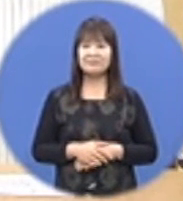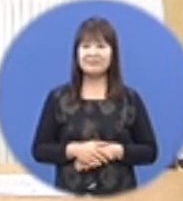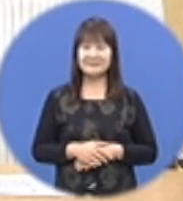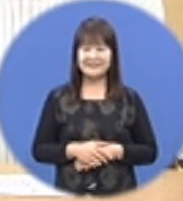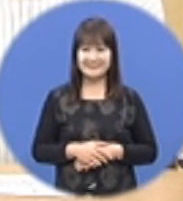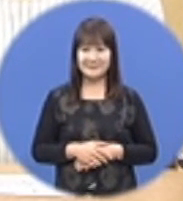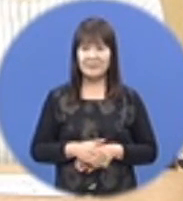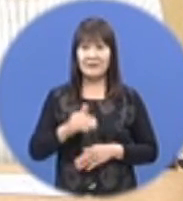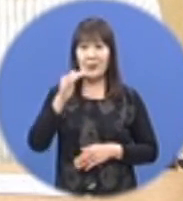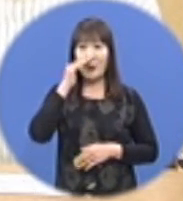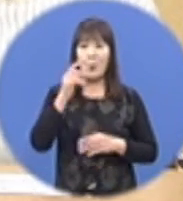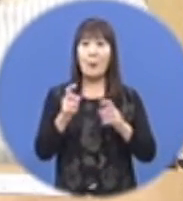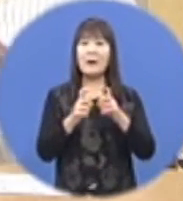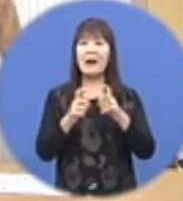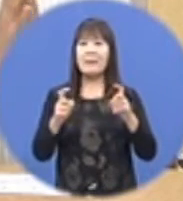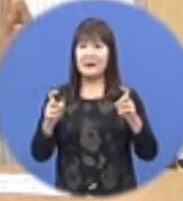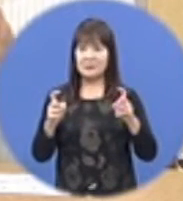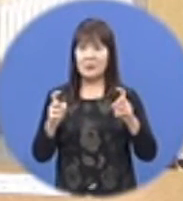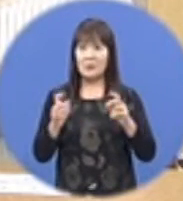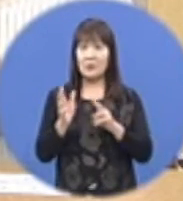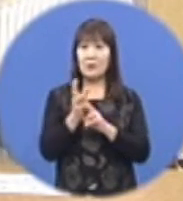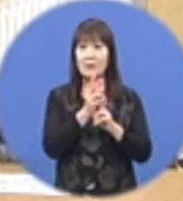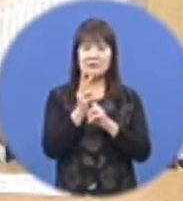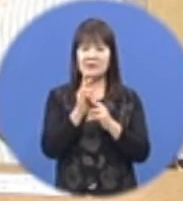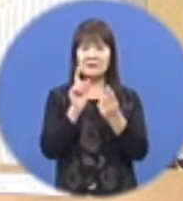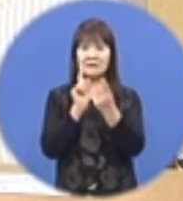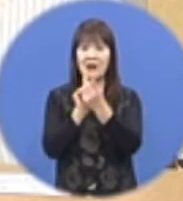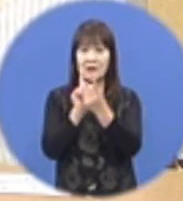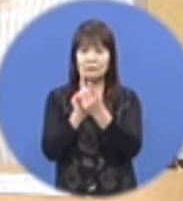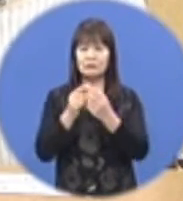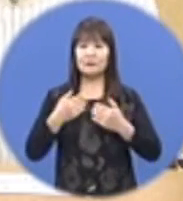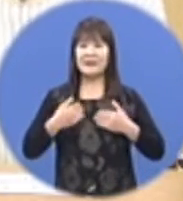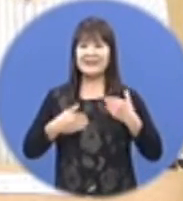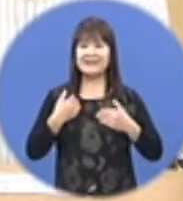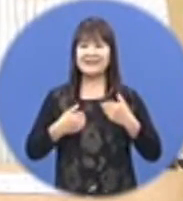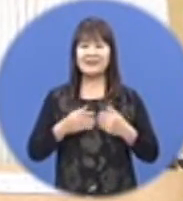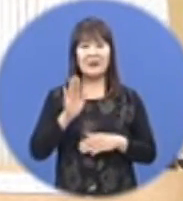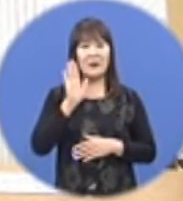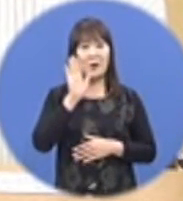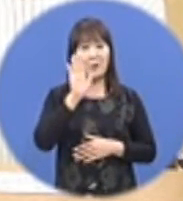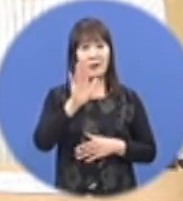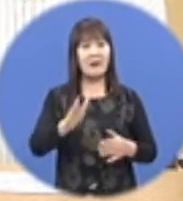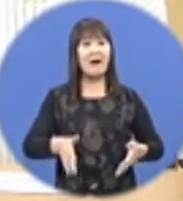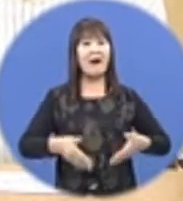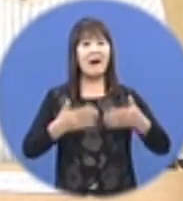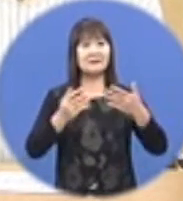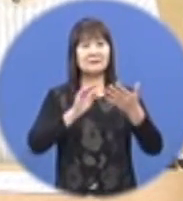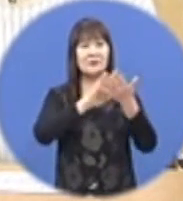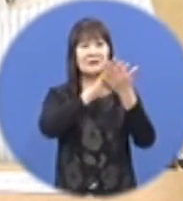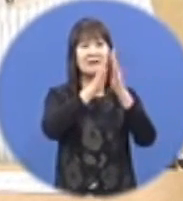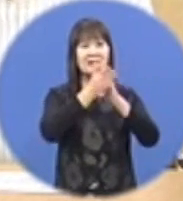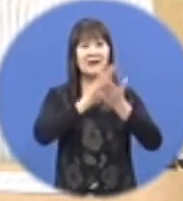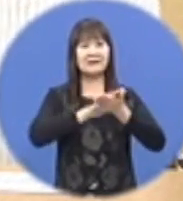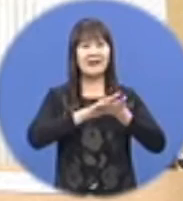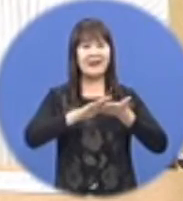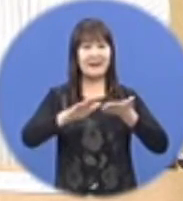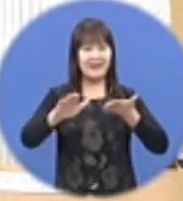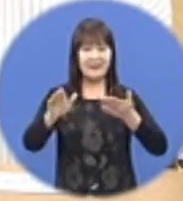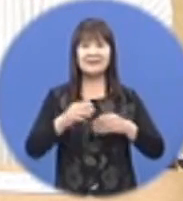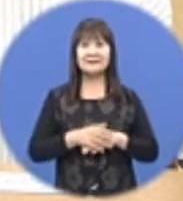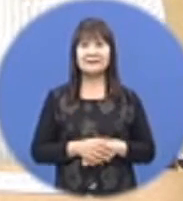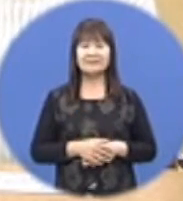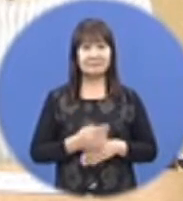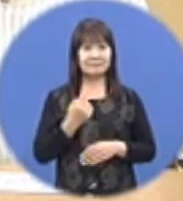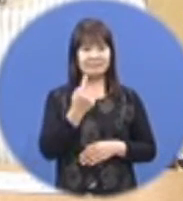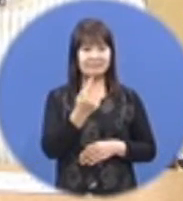いやー、和歌山城、あの忍者に会えるというのも嬉しいんですけれども、これからのシーズン、ちょうどね、桜が綺麗になりますから、行楽に